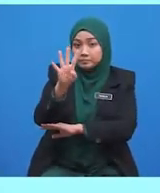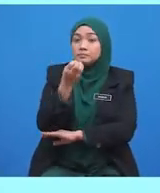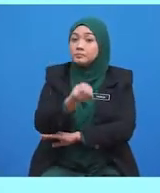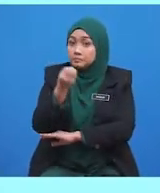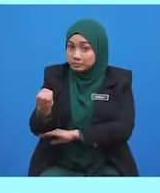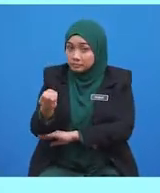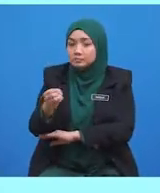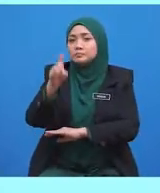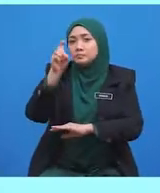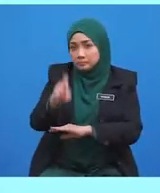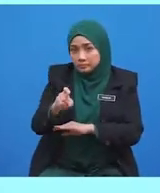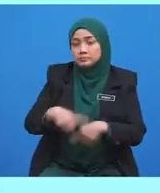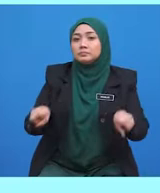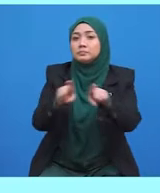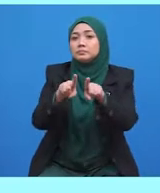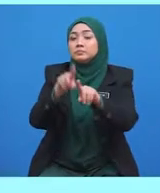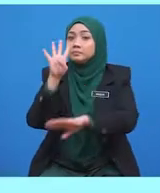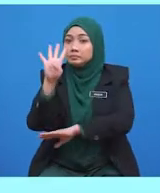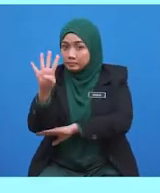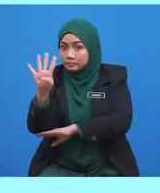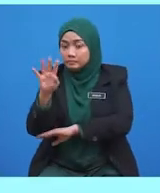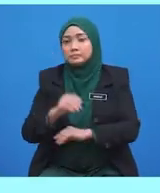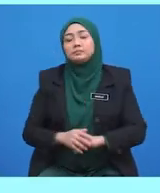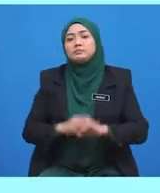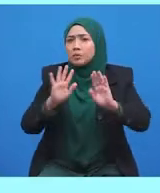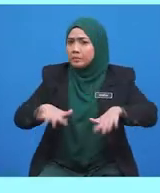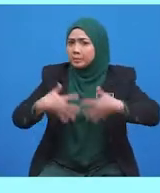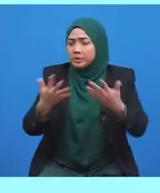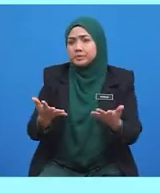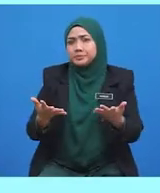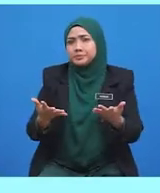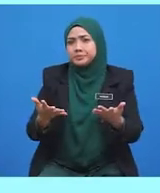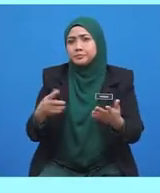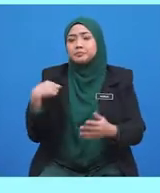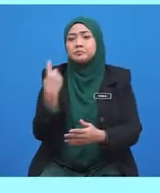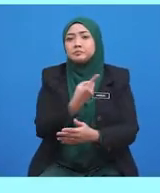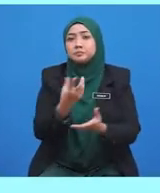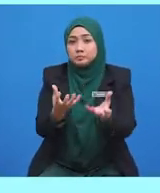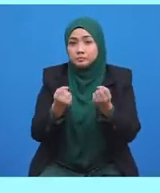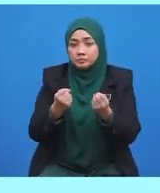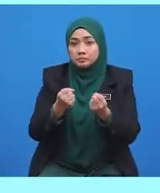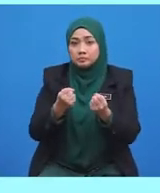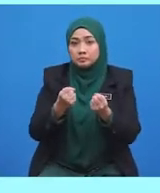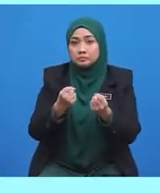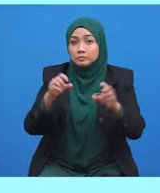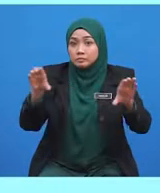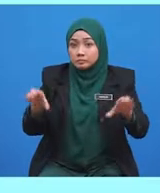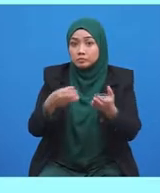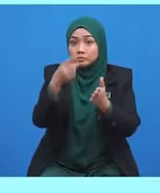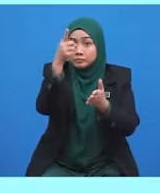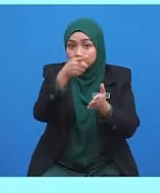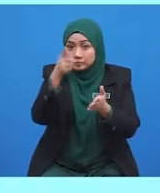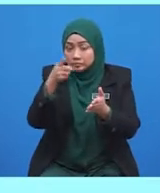objeknya juga 4. Bagaimana pula ya? Ayuh, cuba buat